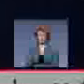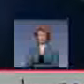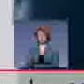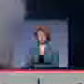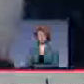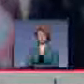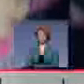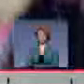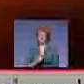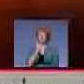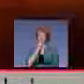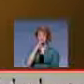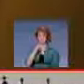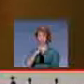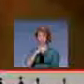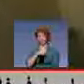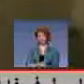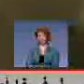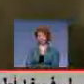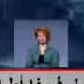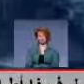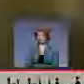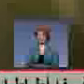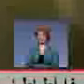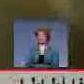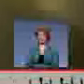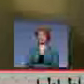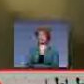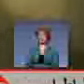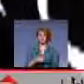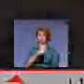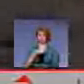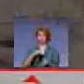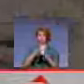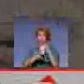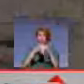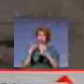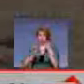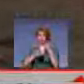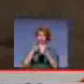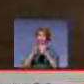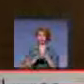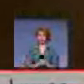مين الطفله اللي بتعرف؟ اللي قدام دوب قاعد في نص السرير والولعه من حواليه.